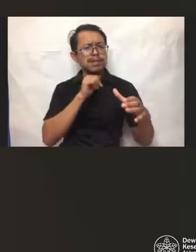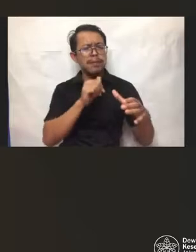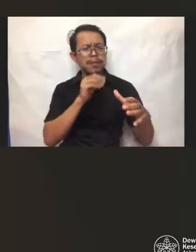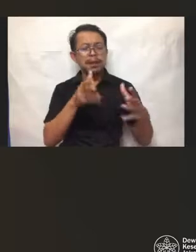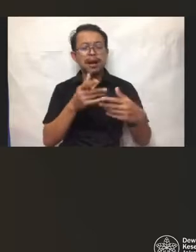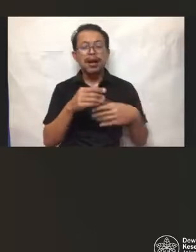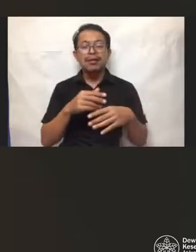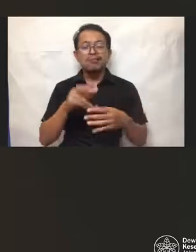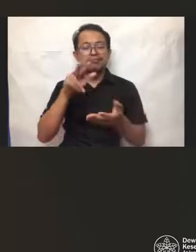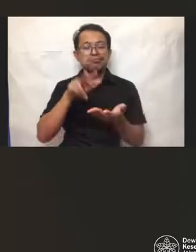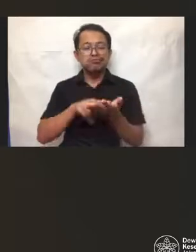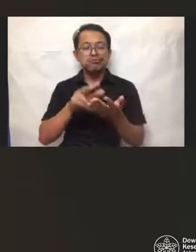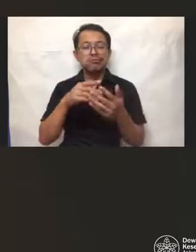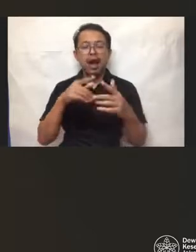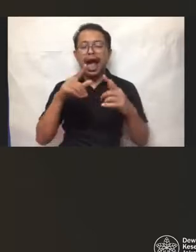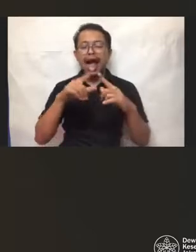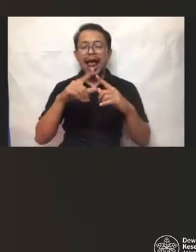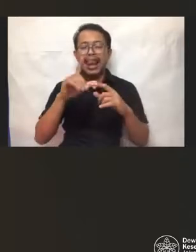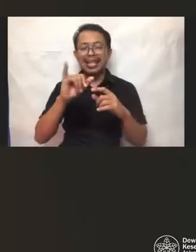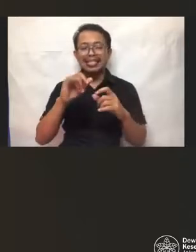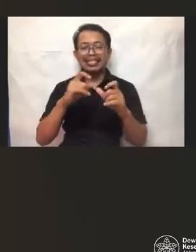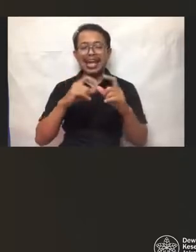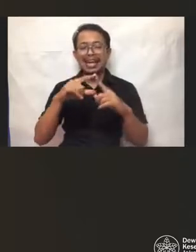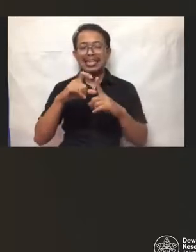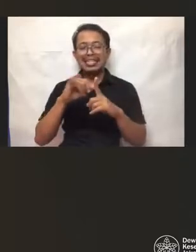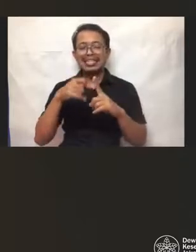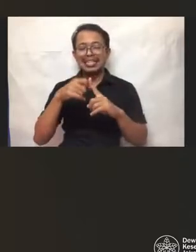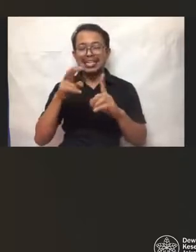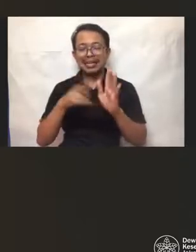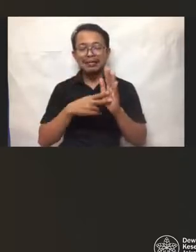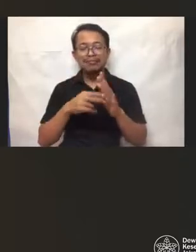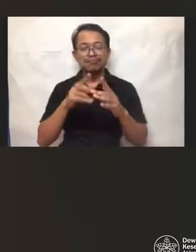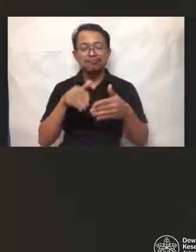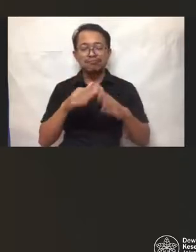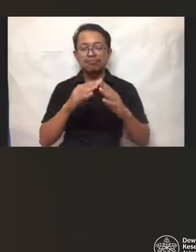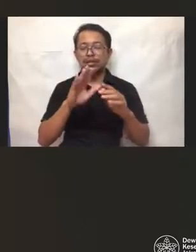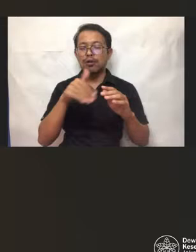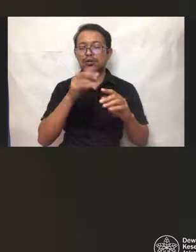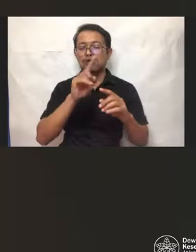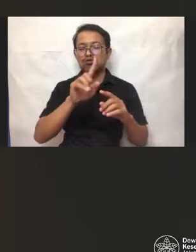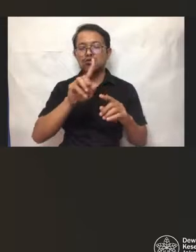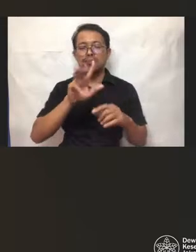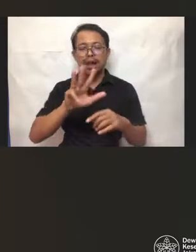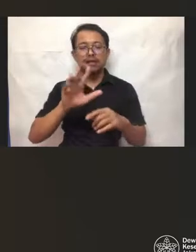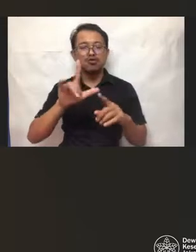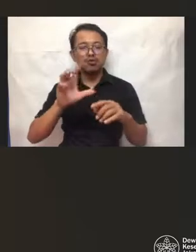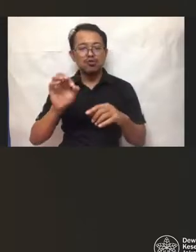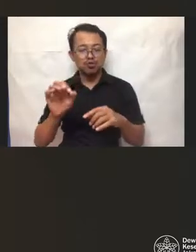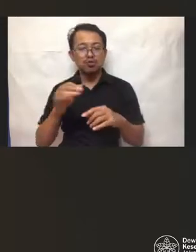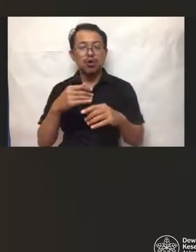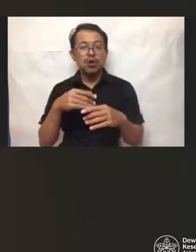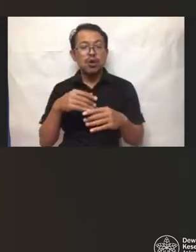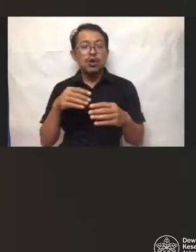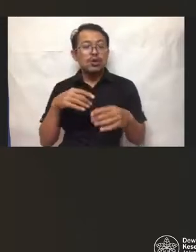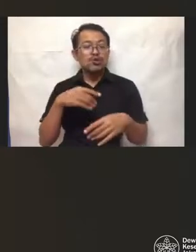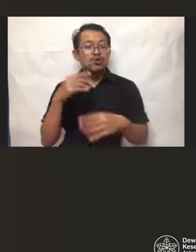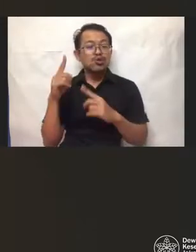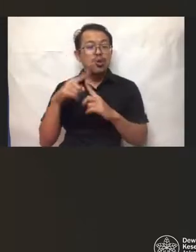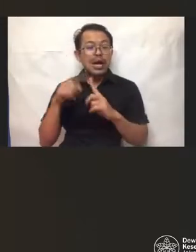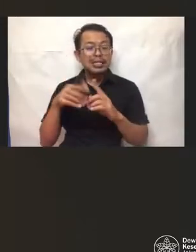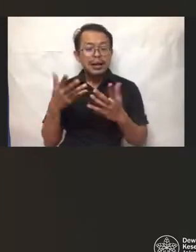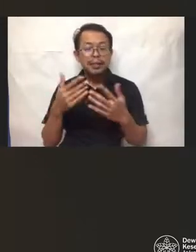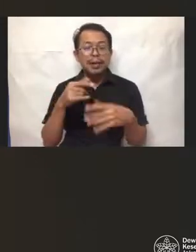Ali Sadikin tahun 1970, dengan tugas pertama memilih calon anggota DKJ, kemudian dikukuhkan oleh